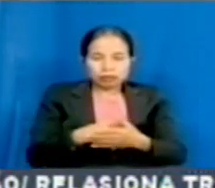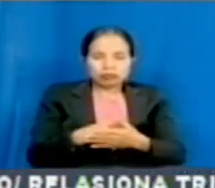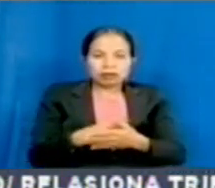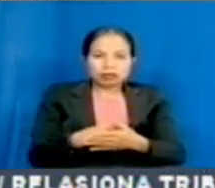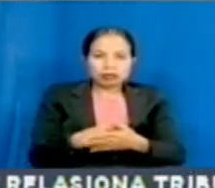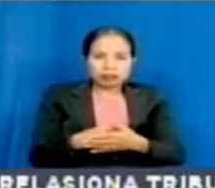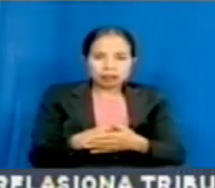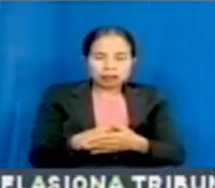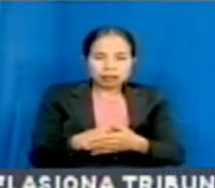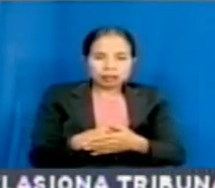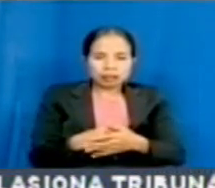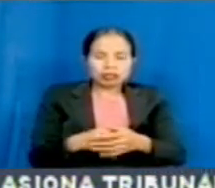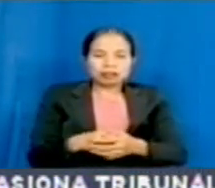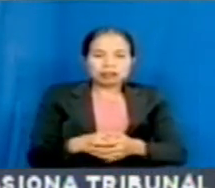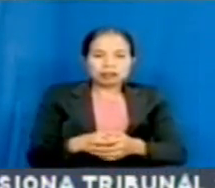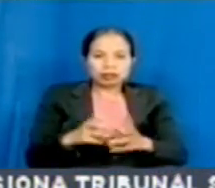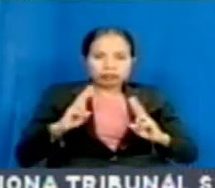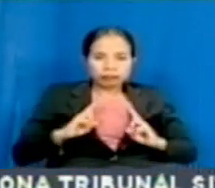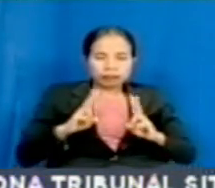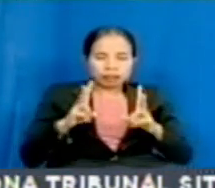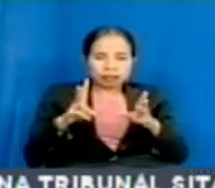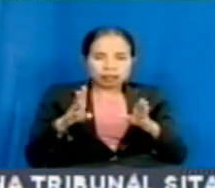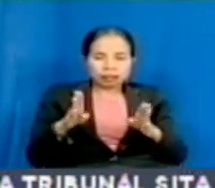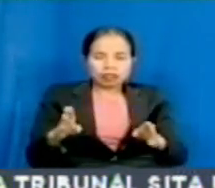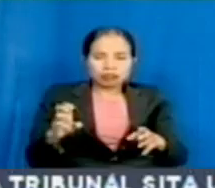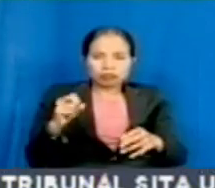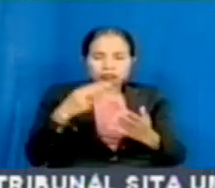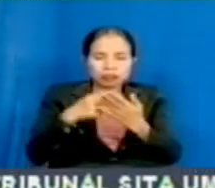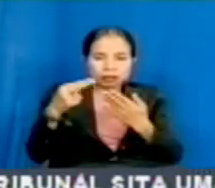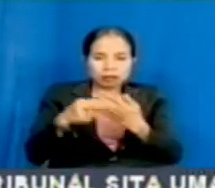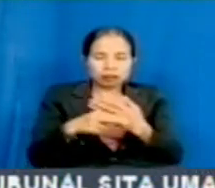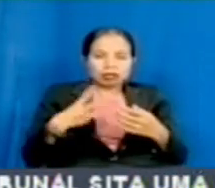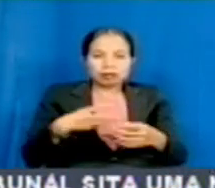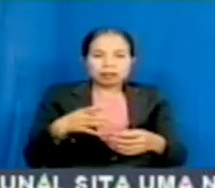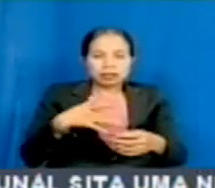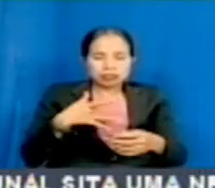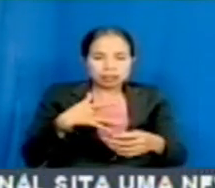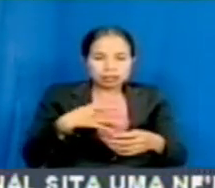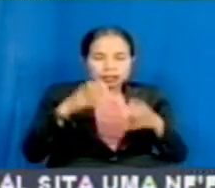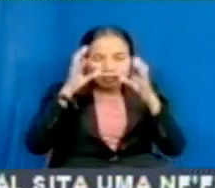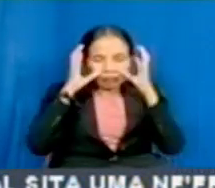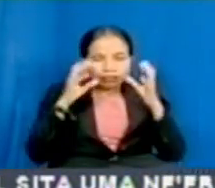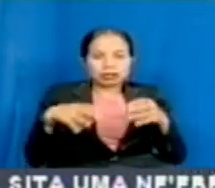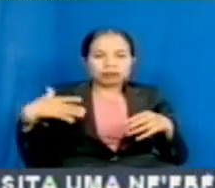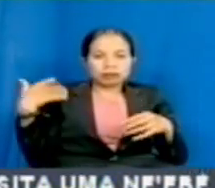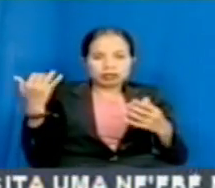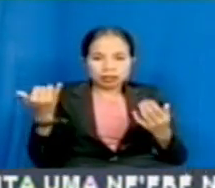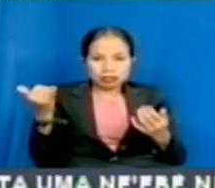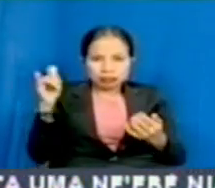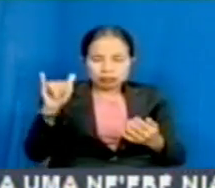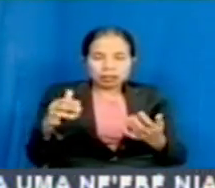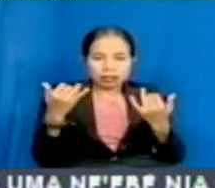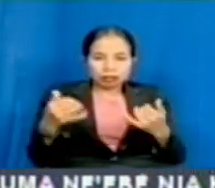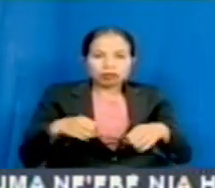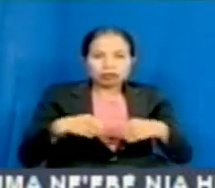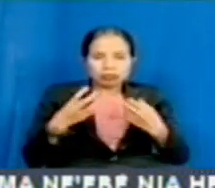be maka sa sofer 22 de novembro ne wa ami sinti triste ha ami ne jo ali jovem sira ida agora da dauk ne atu insama